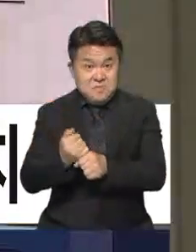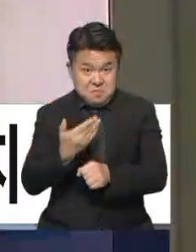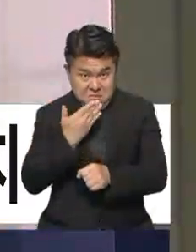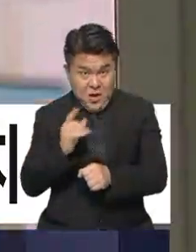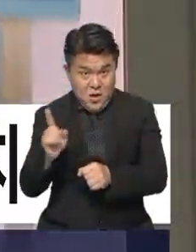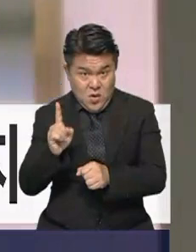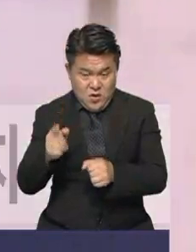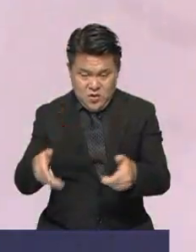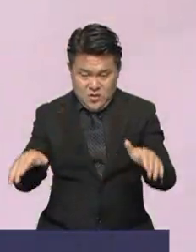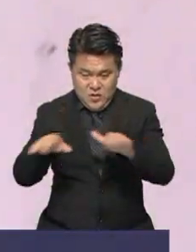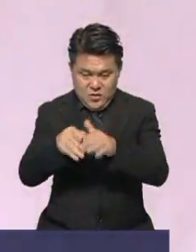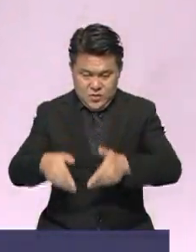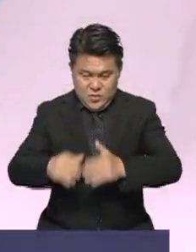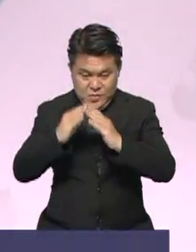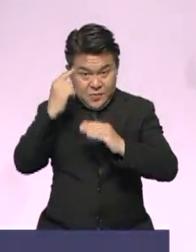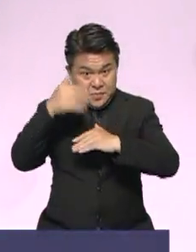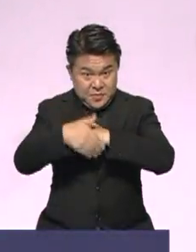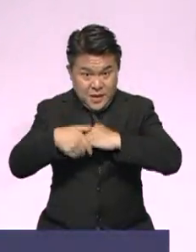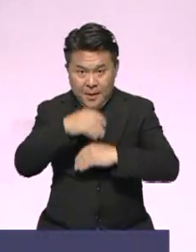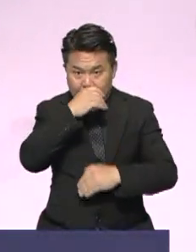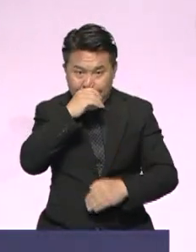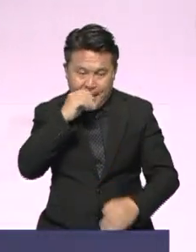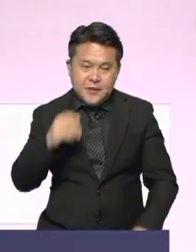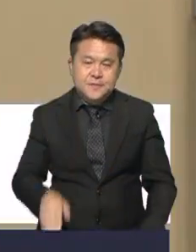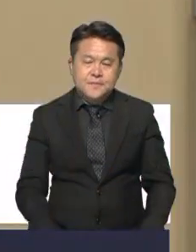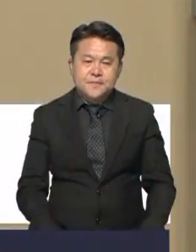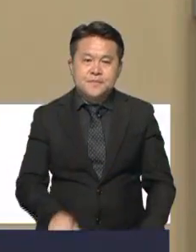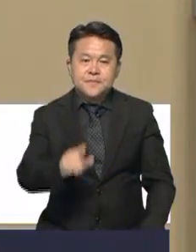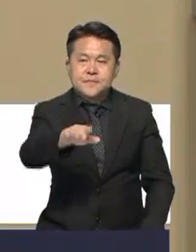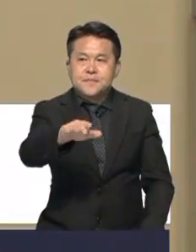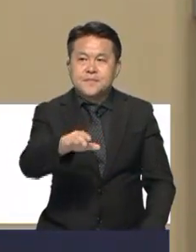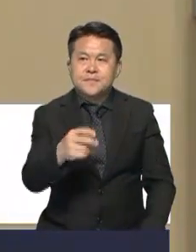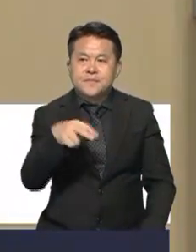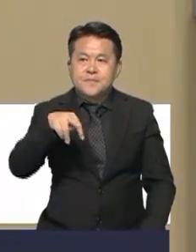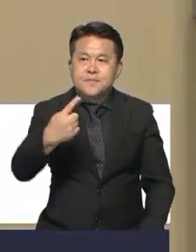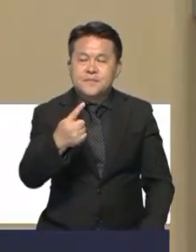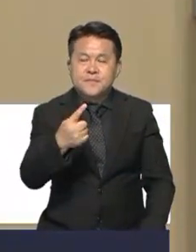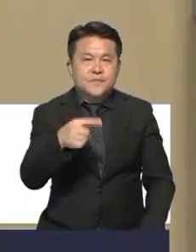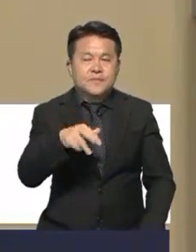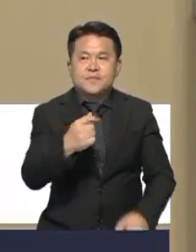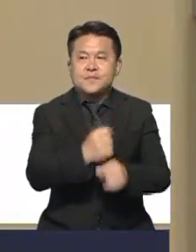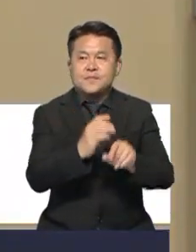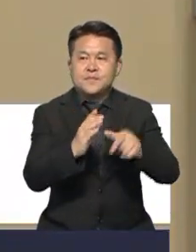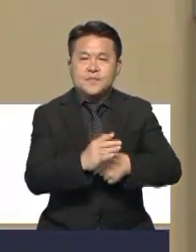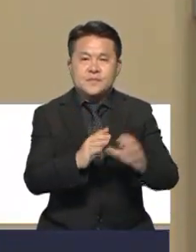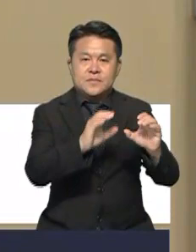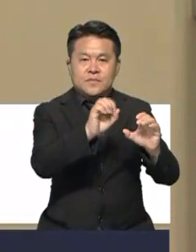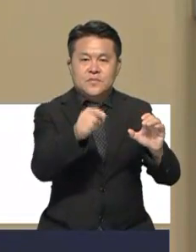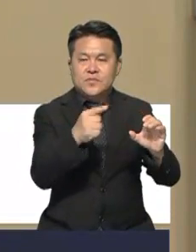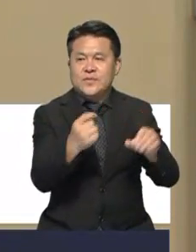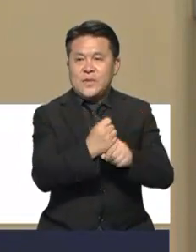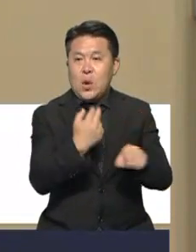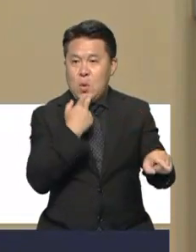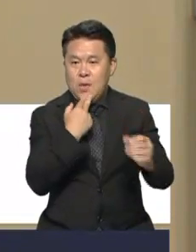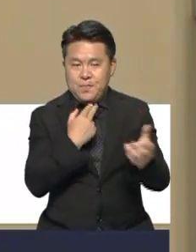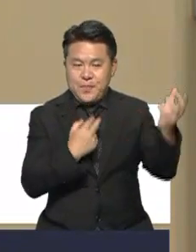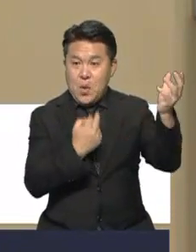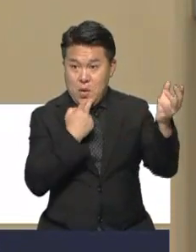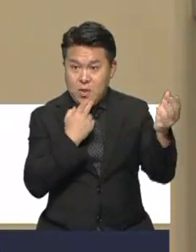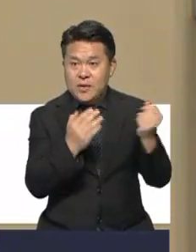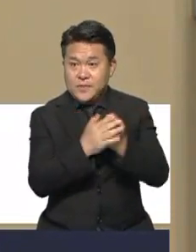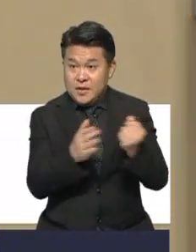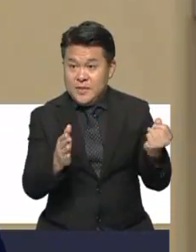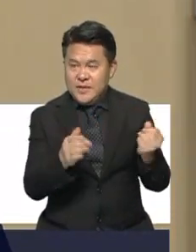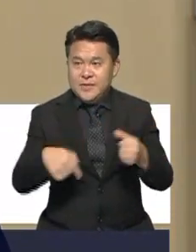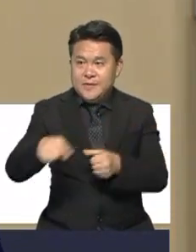있는 시설을 설치할 예정입니다. 그린수소는 아예 수소 생산 과정에서 이산화탄소 발생이 없는 수소라고 할 수 있습니다. 그래서